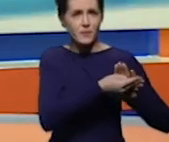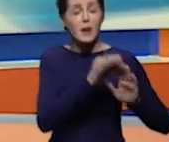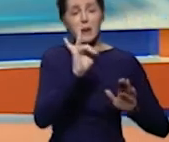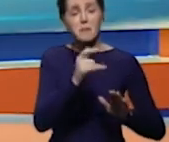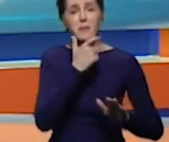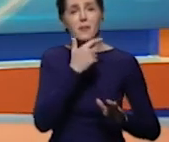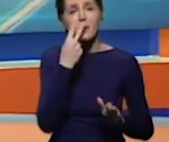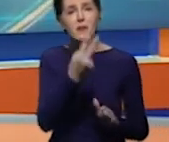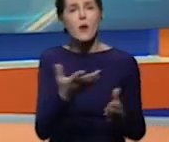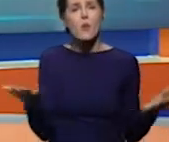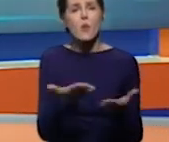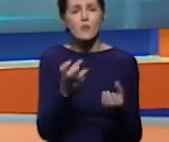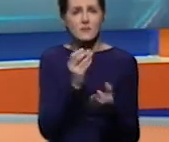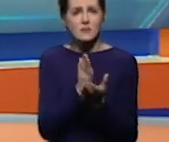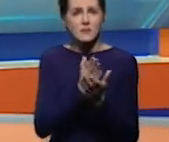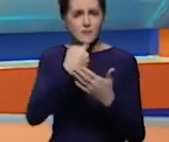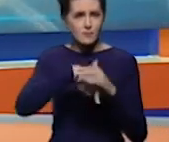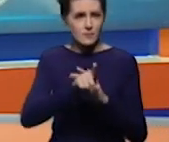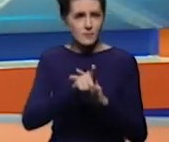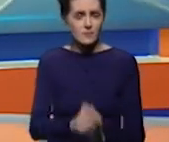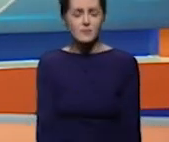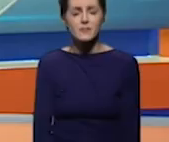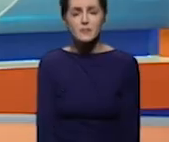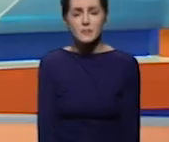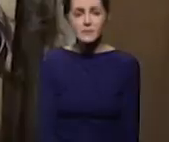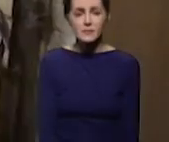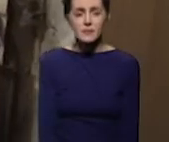в якому стані споруди.